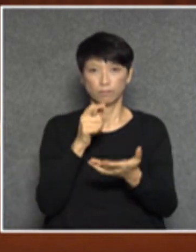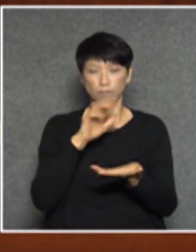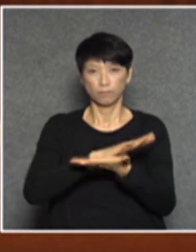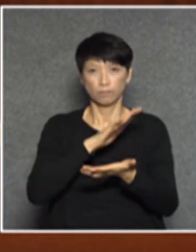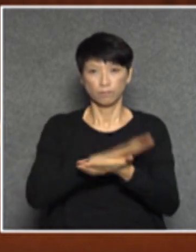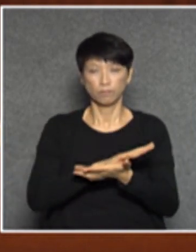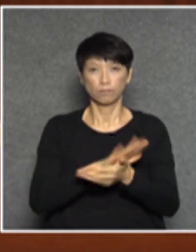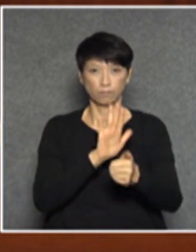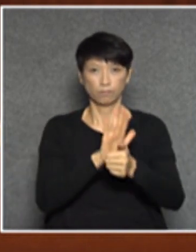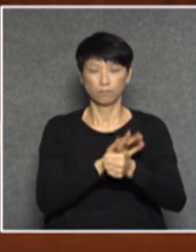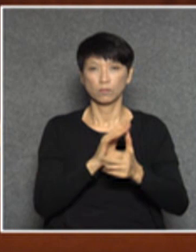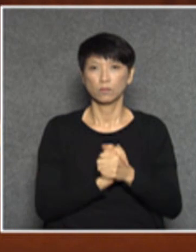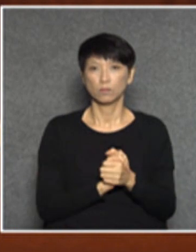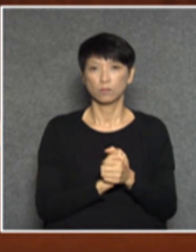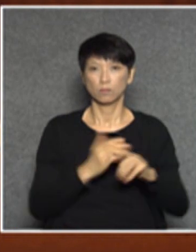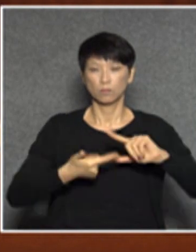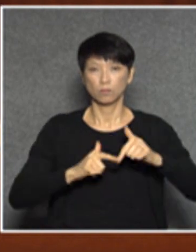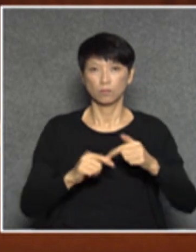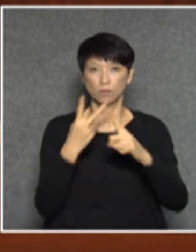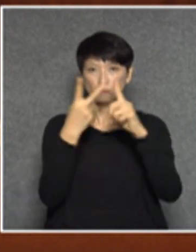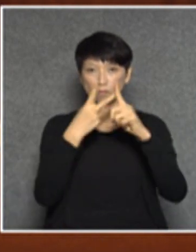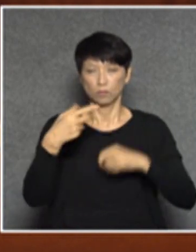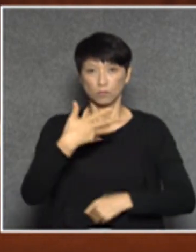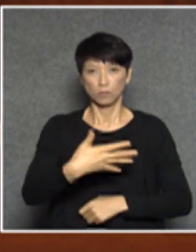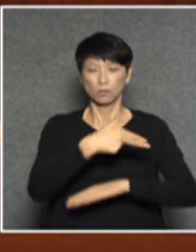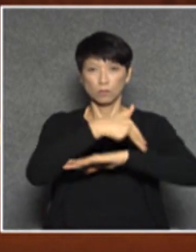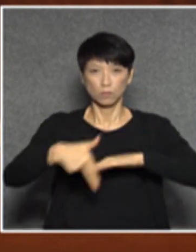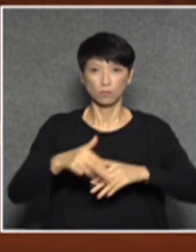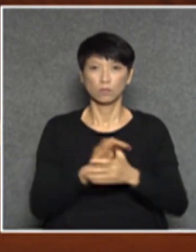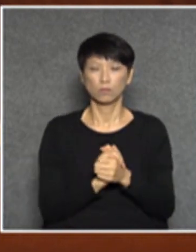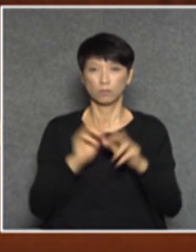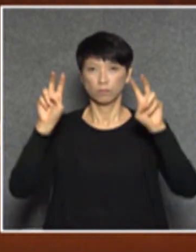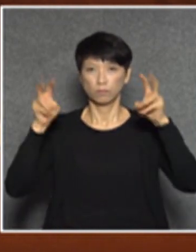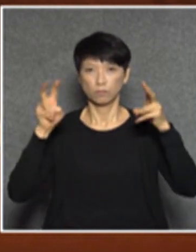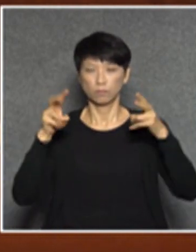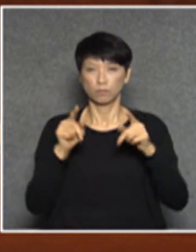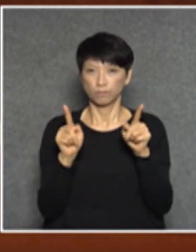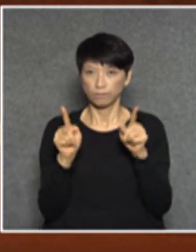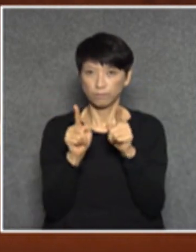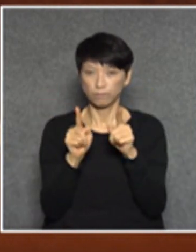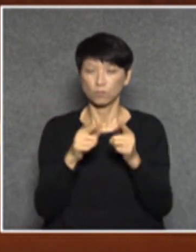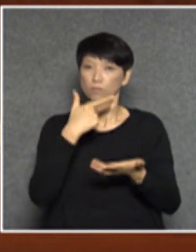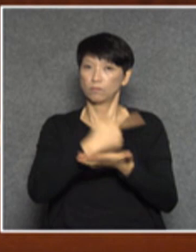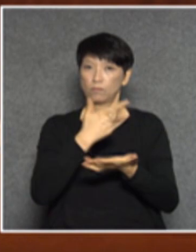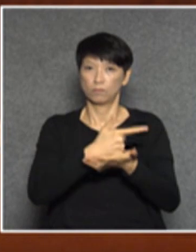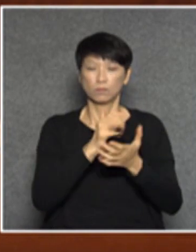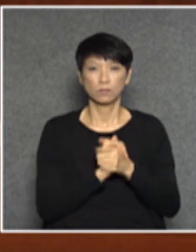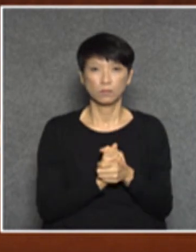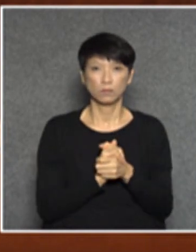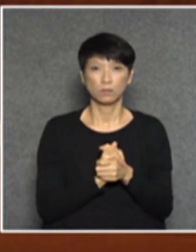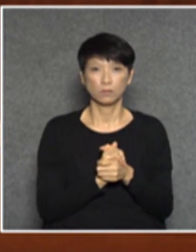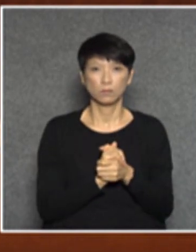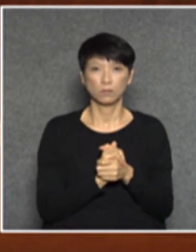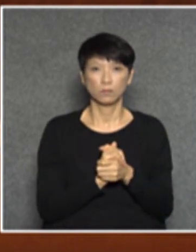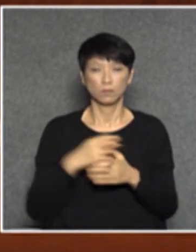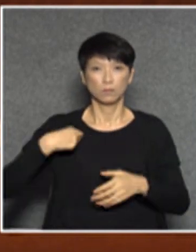體嘅做法咧，大家知道喺十二五規劃底下咧，有一句説話，呢句説話咧好短，但係咧十分重要。國家咧係支